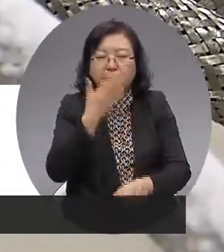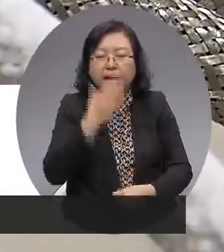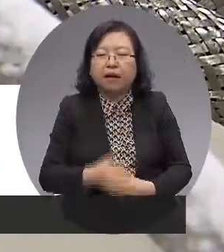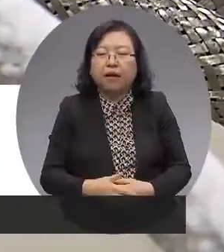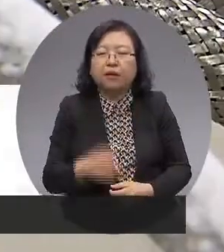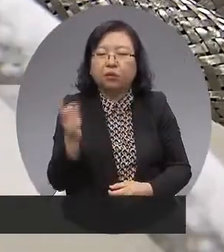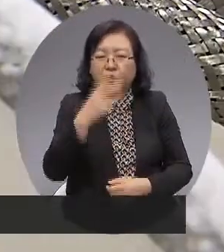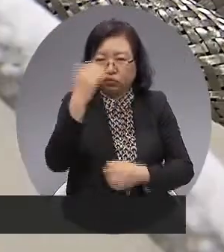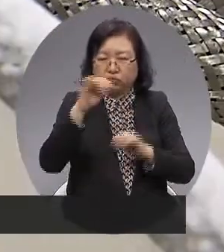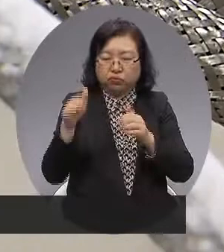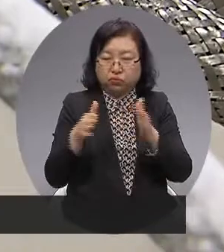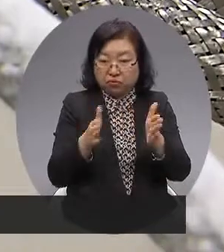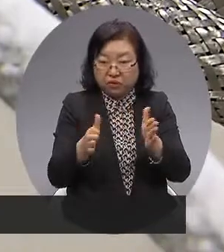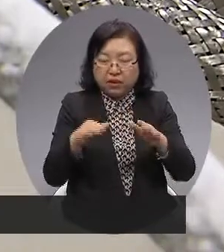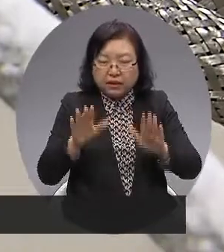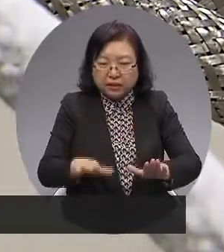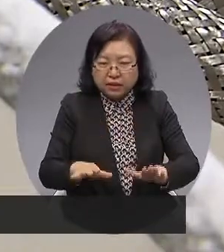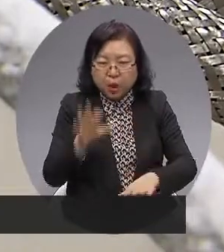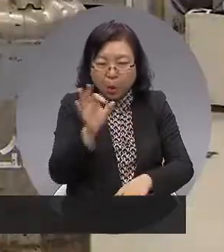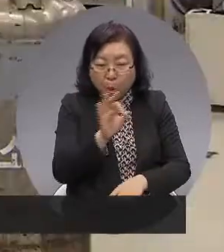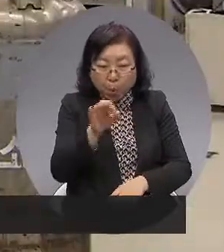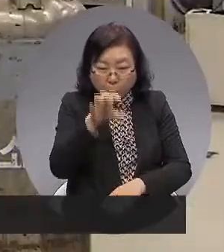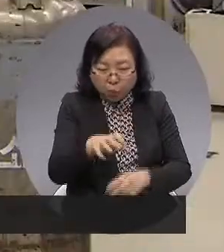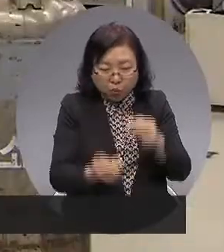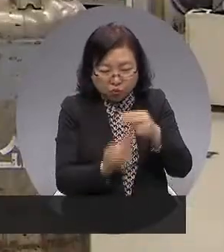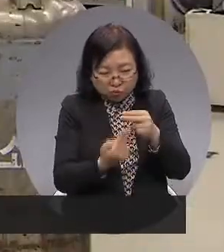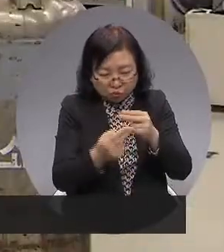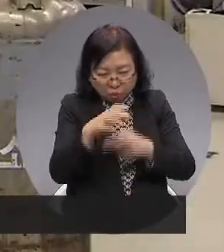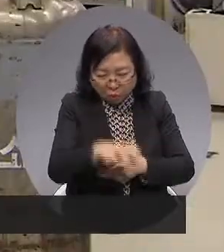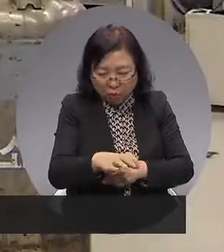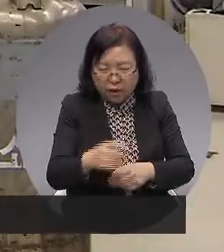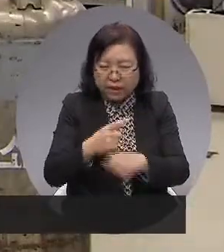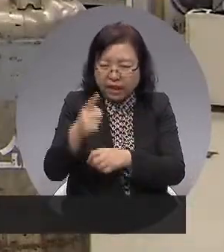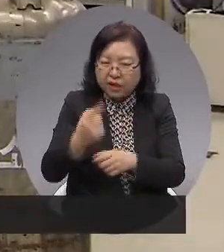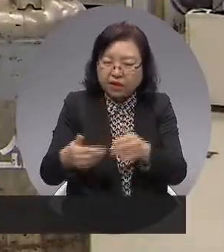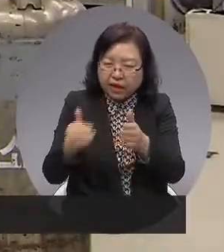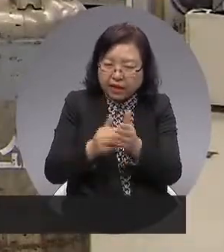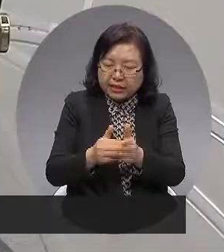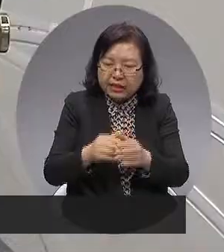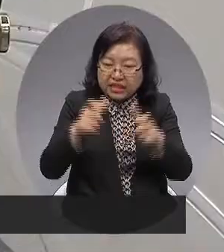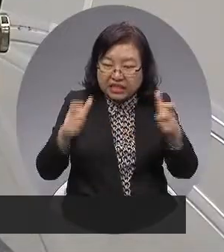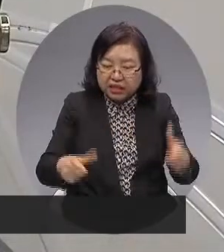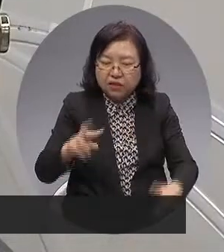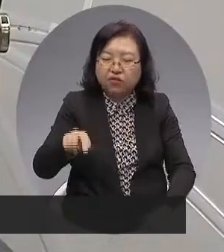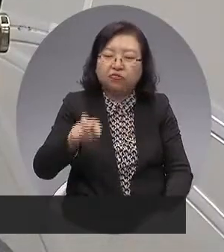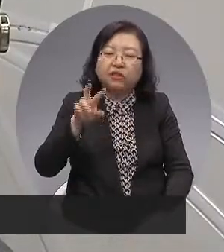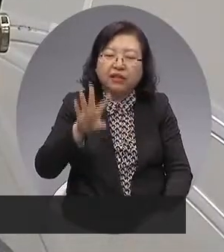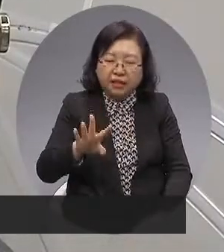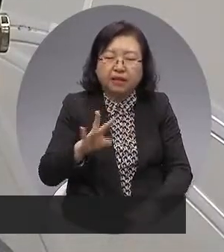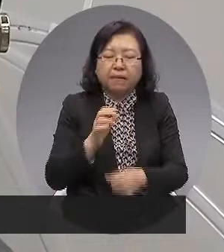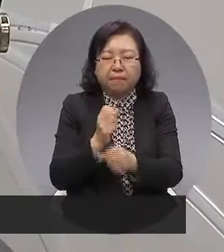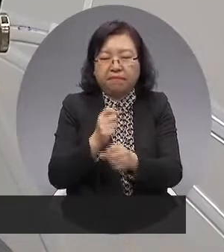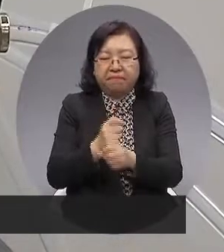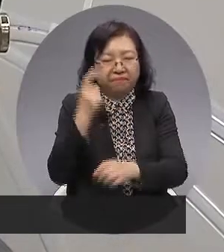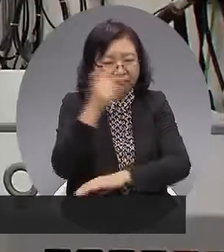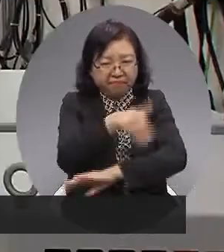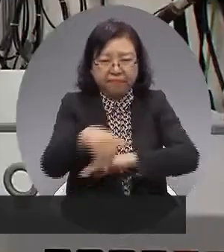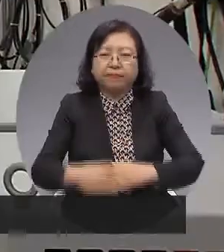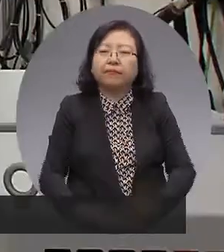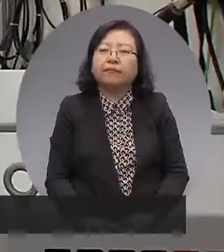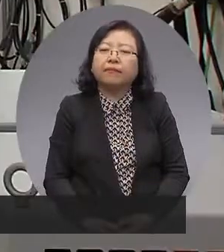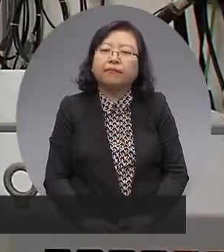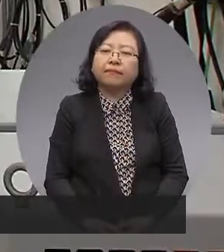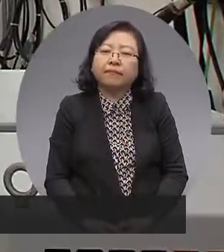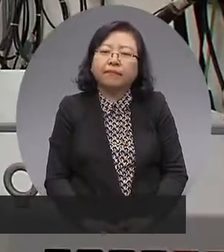한편 충청북도는 현재 10군데인 수소충전소를 내년까지 24군데로 늘릴 예정입니다.